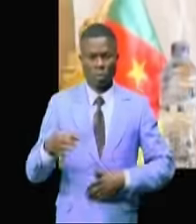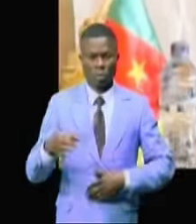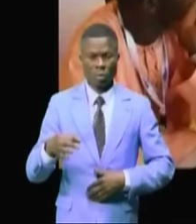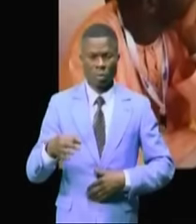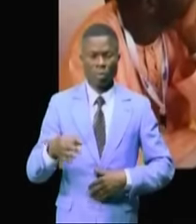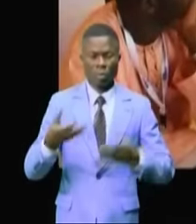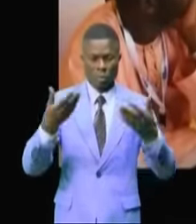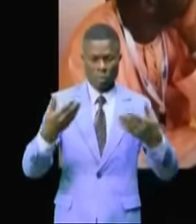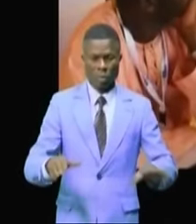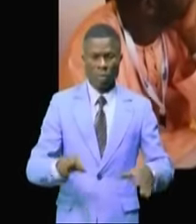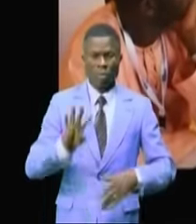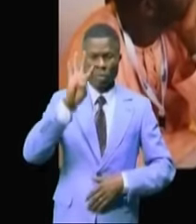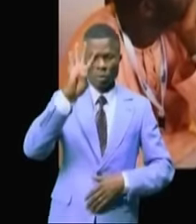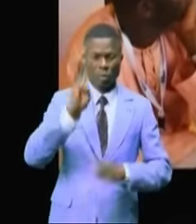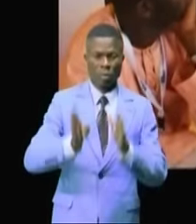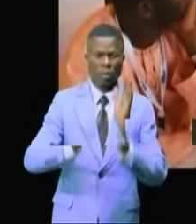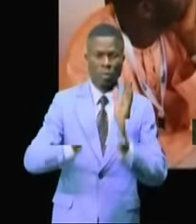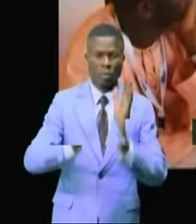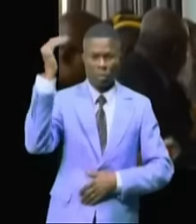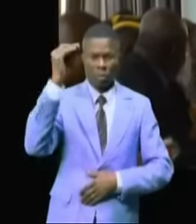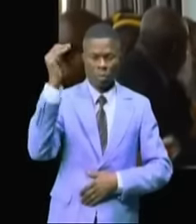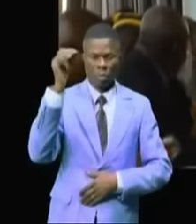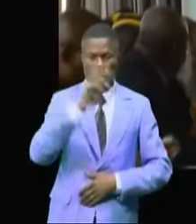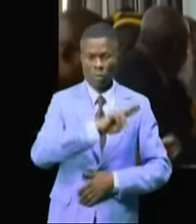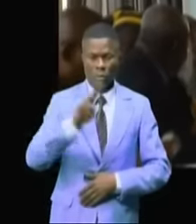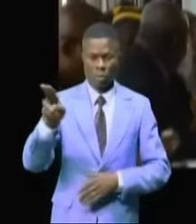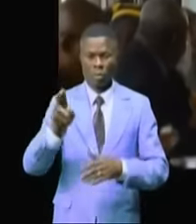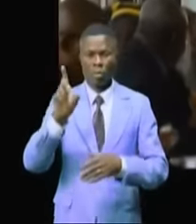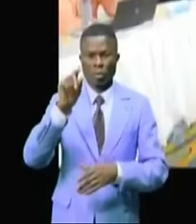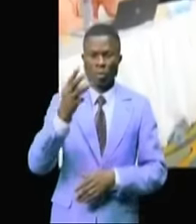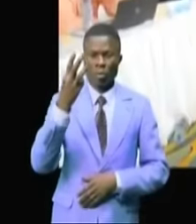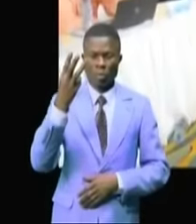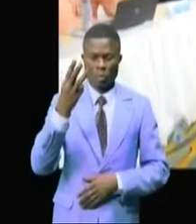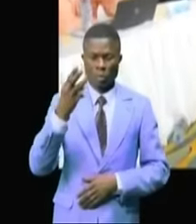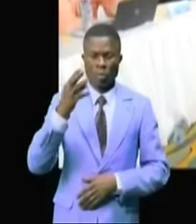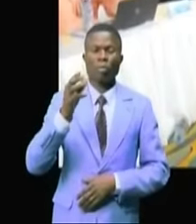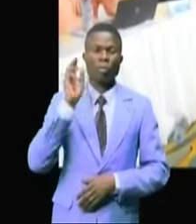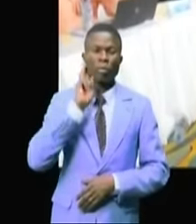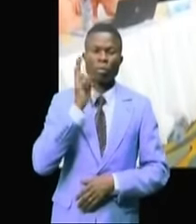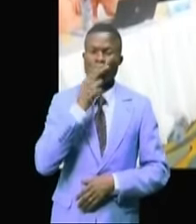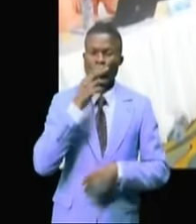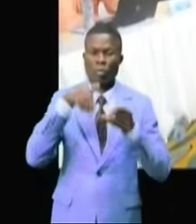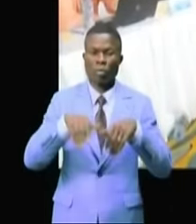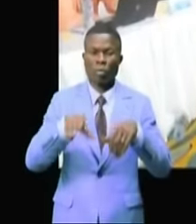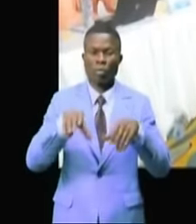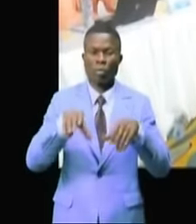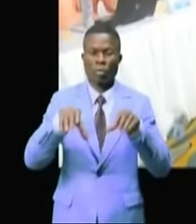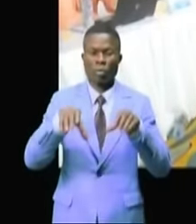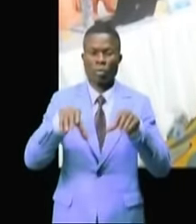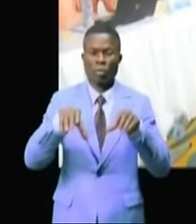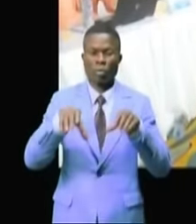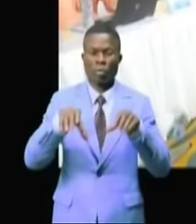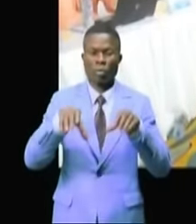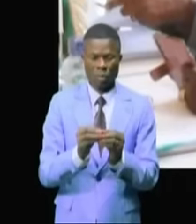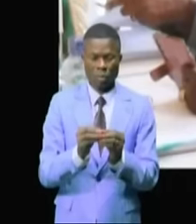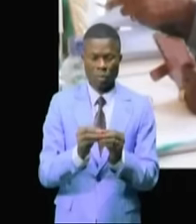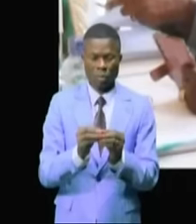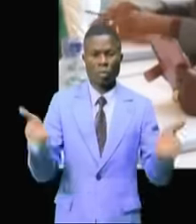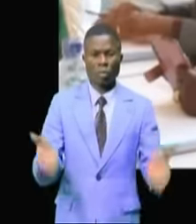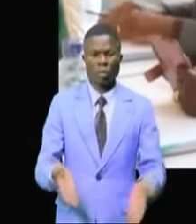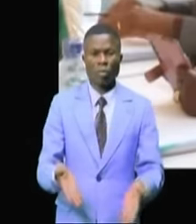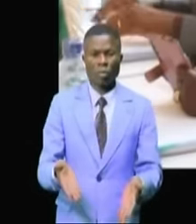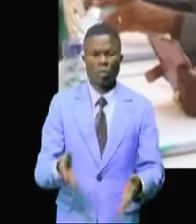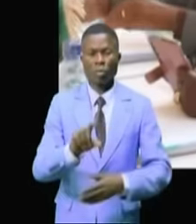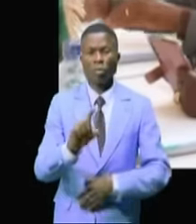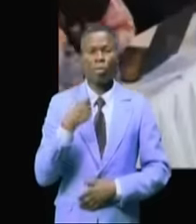franco-sahariennes clôturée le jeudi 14 décembre 2023 au fleuve Congo Hôtel. Cette réunion a eu la participation